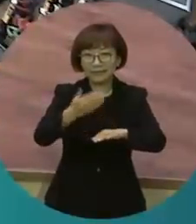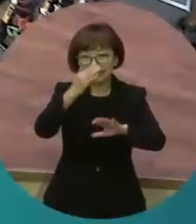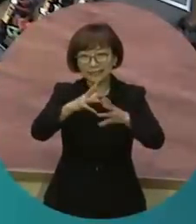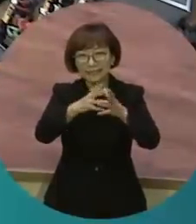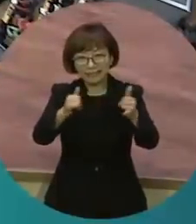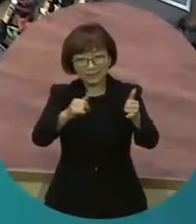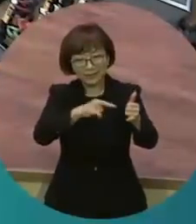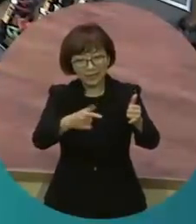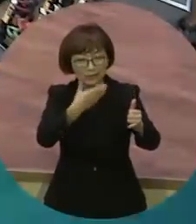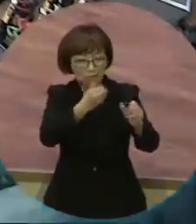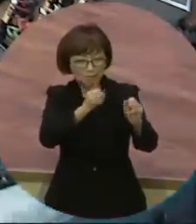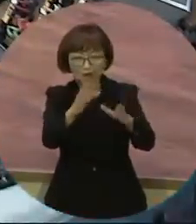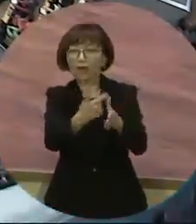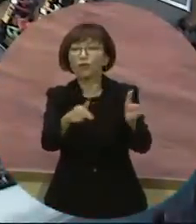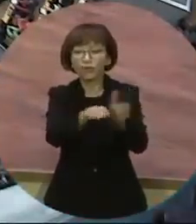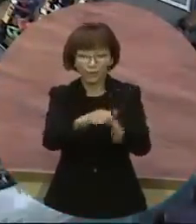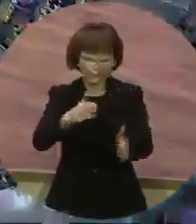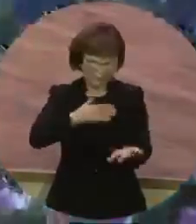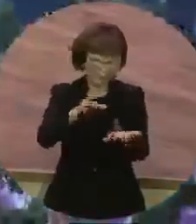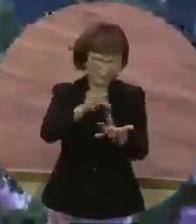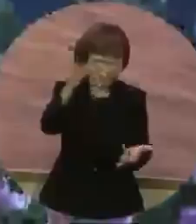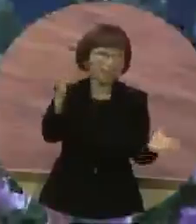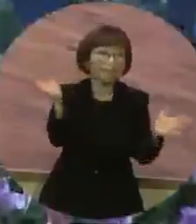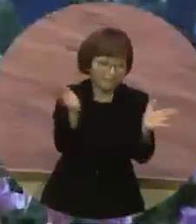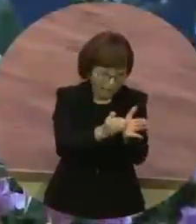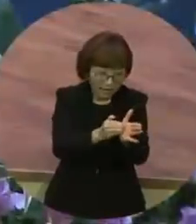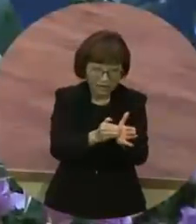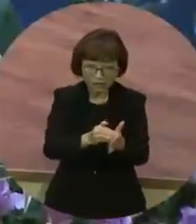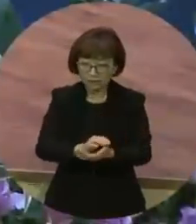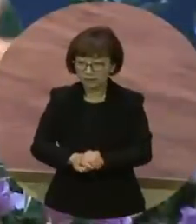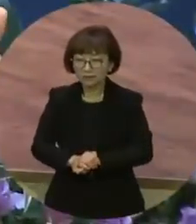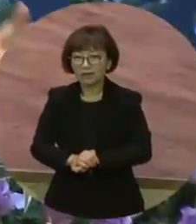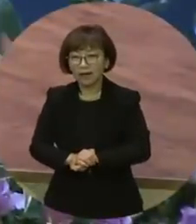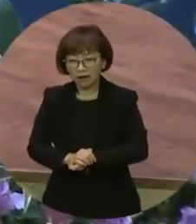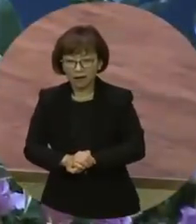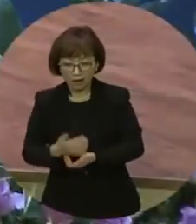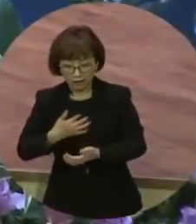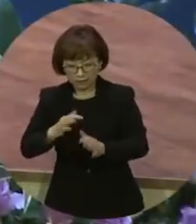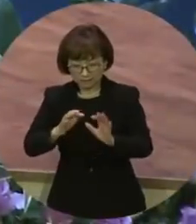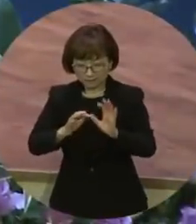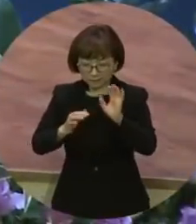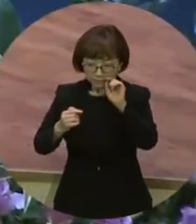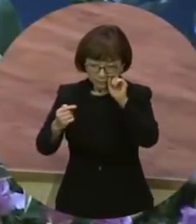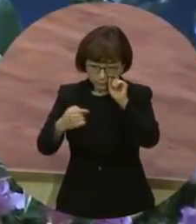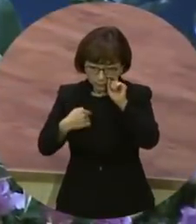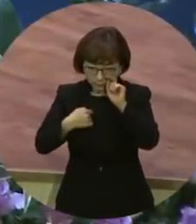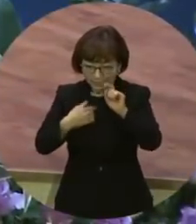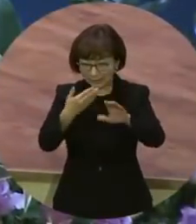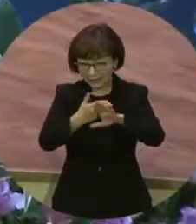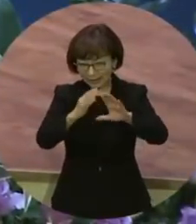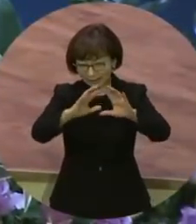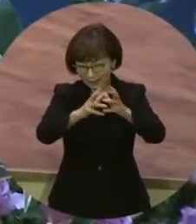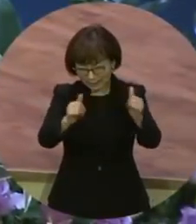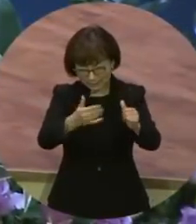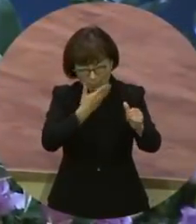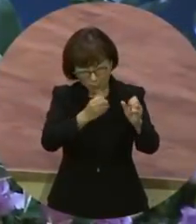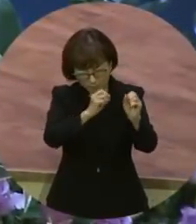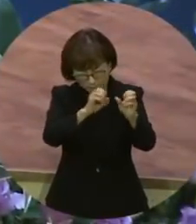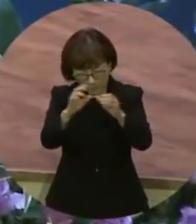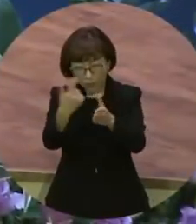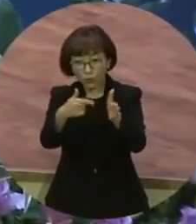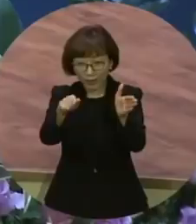그릇이라. 하나님 나를 택하심을 이렇게 부족하지만 하나님이 나를 이방인들을 위한 택한 그릇임을 붙잡고 그렇게 쓰임받게